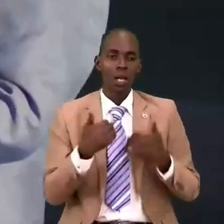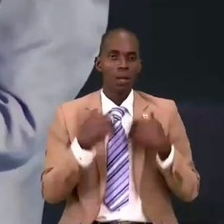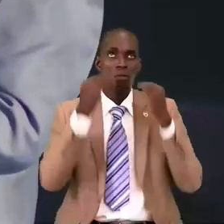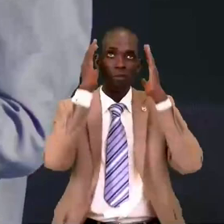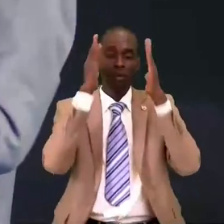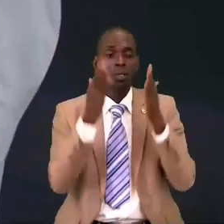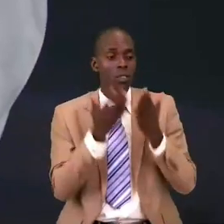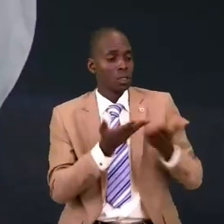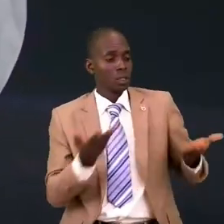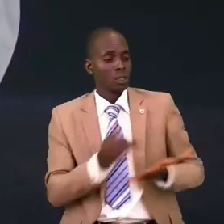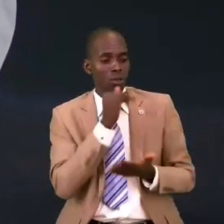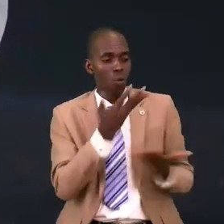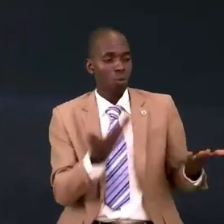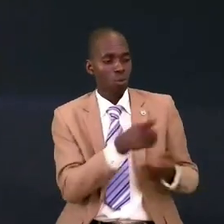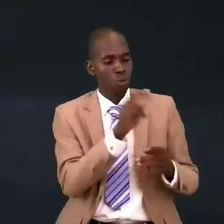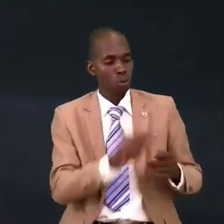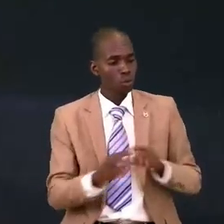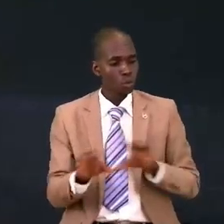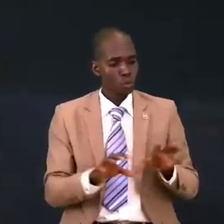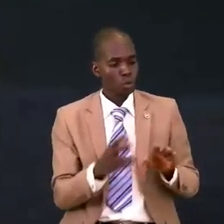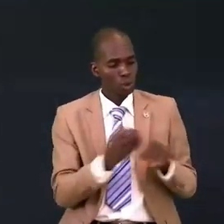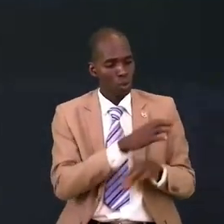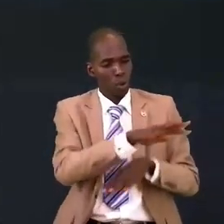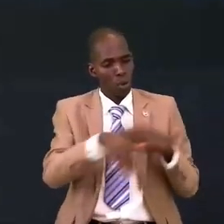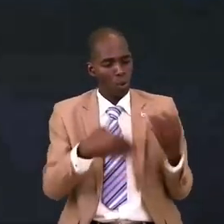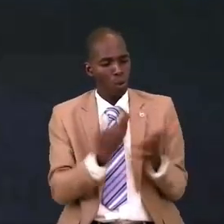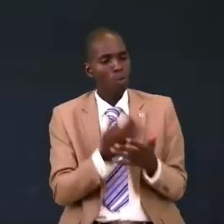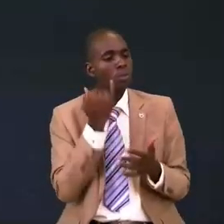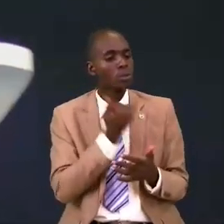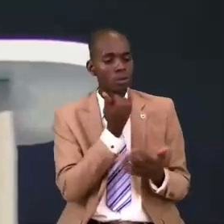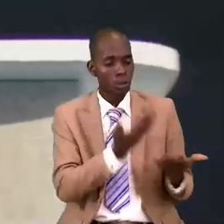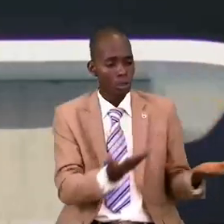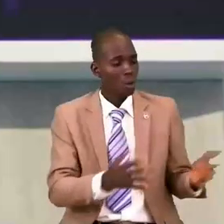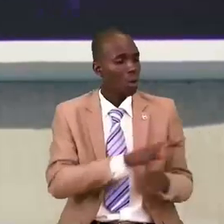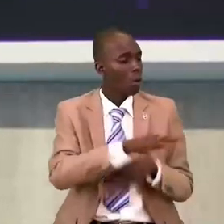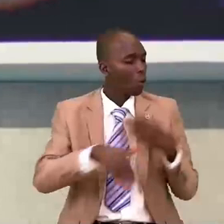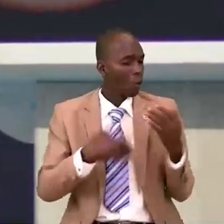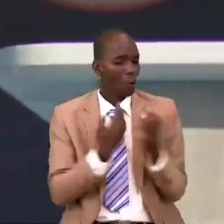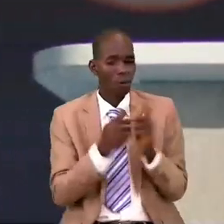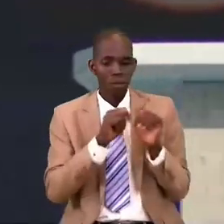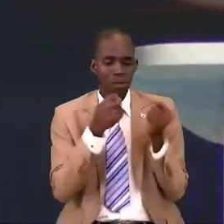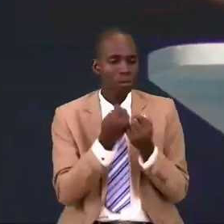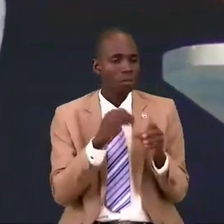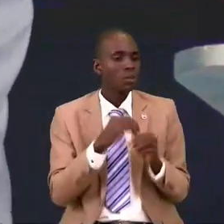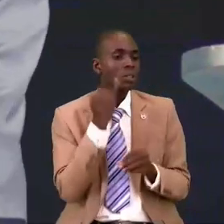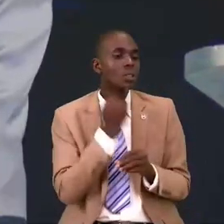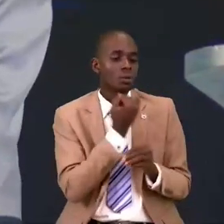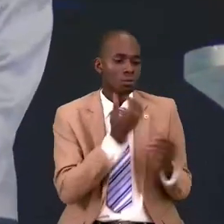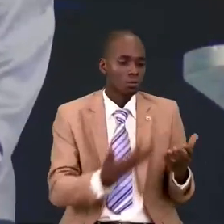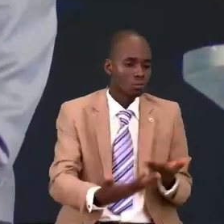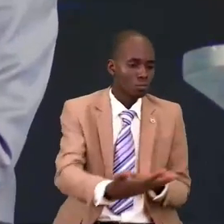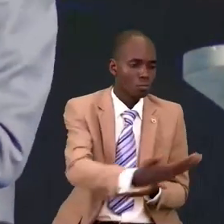chacun dans les tribus. Tu dois les conduire à la terre promise. Et tu dois